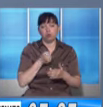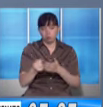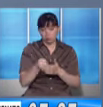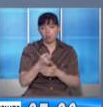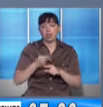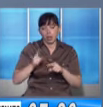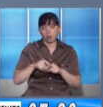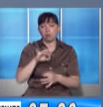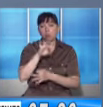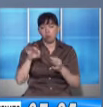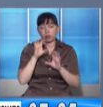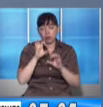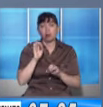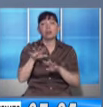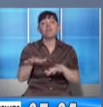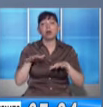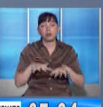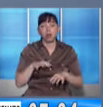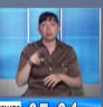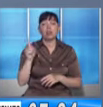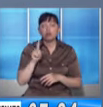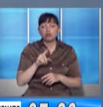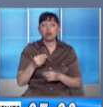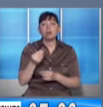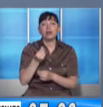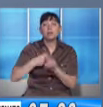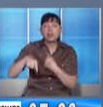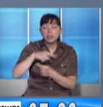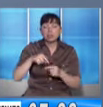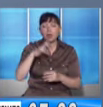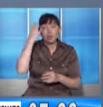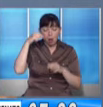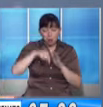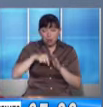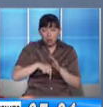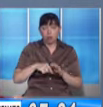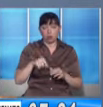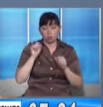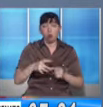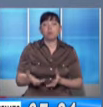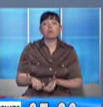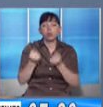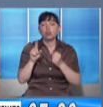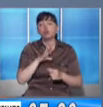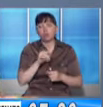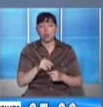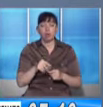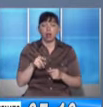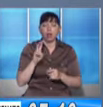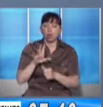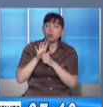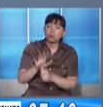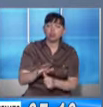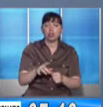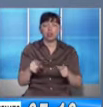acest proiect de lege și în Parlament pentru ca producătorul autohton să fie susținut, pentru să nu existe acest retrobonus sau discount, cum